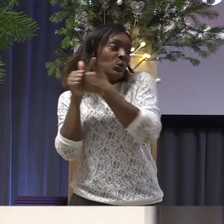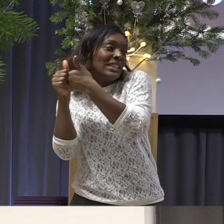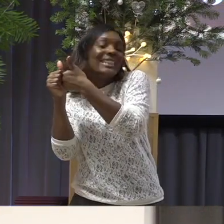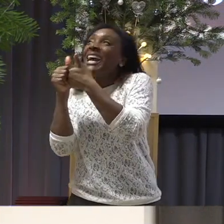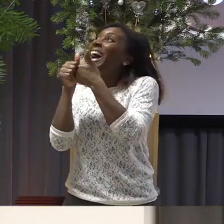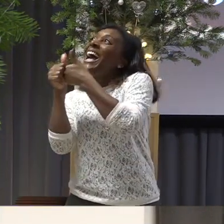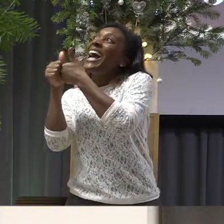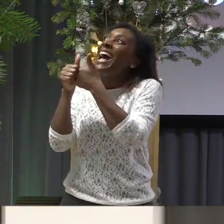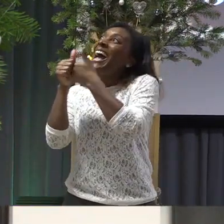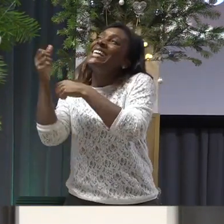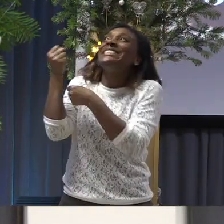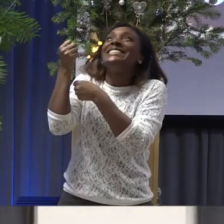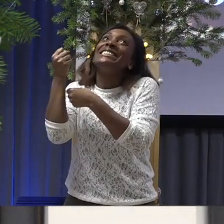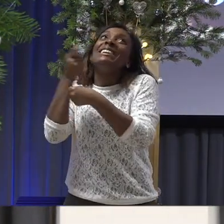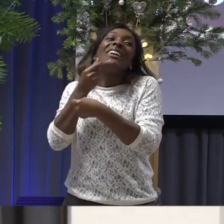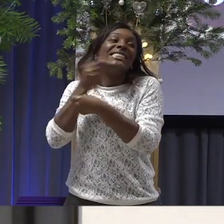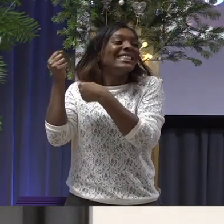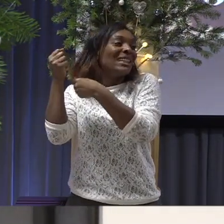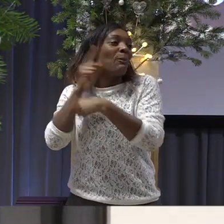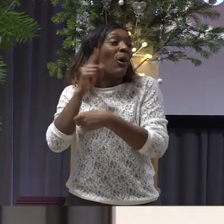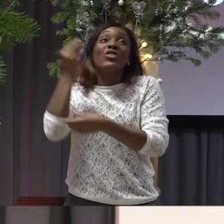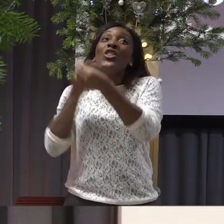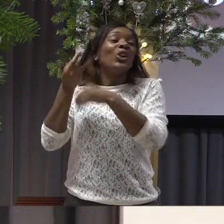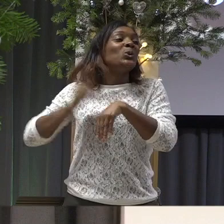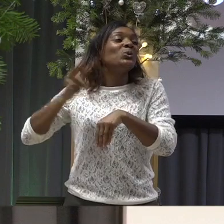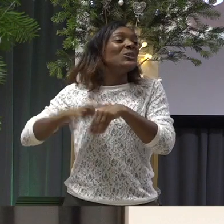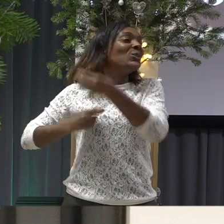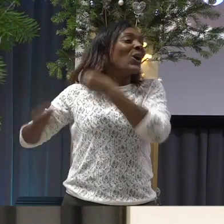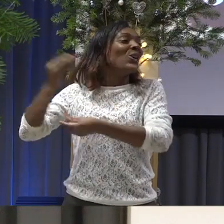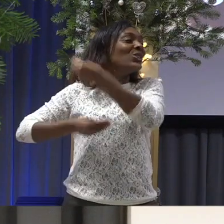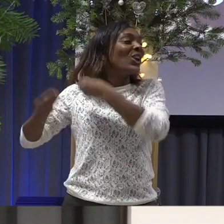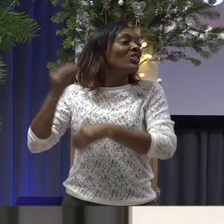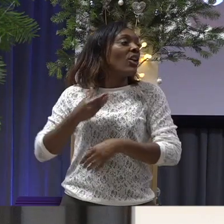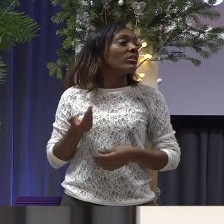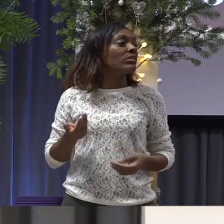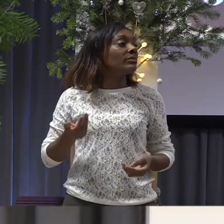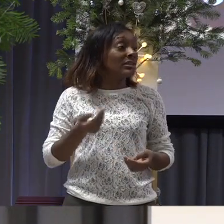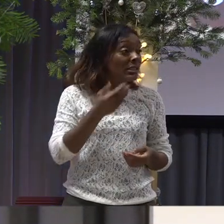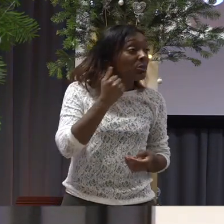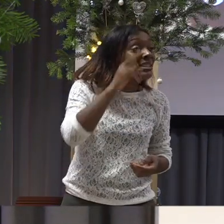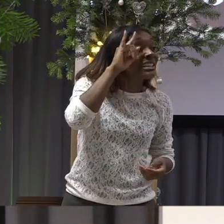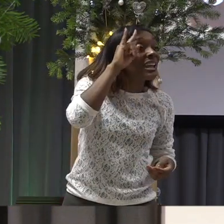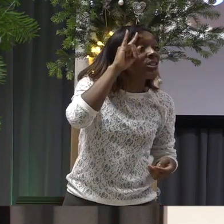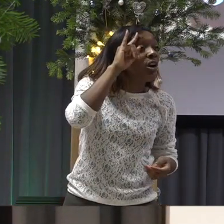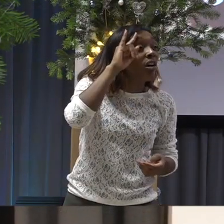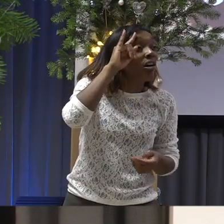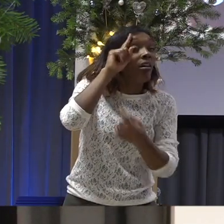été le chef d'accusation principal de Satan. Il vient voir Dieu et dit, mais tu le protèges tellement, tu lui as tout